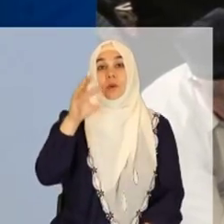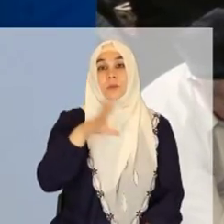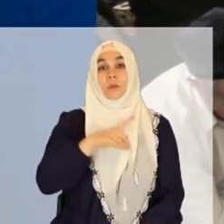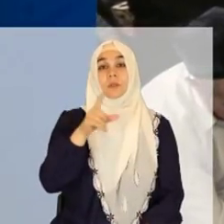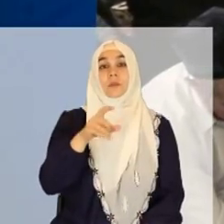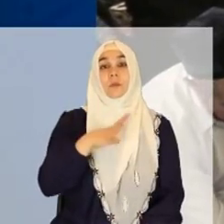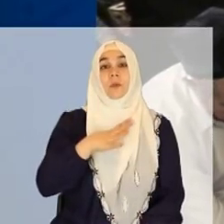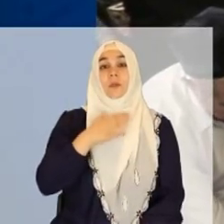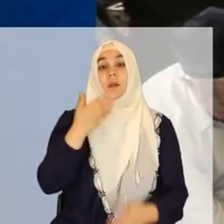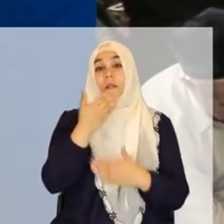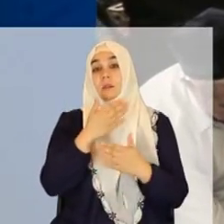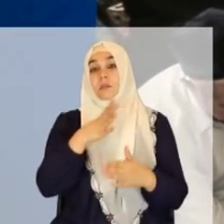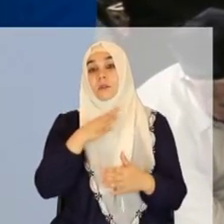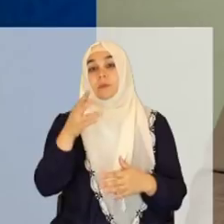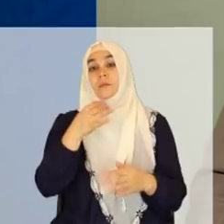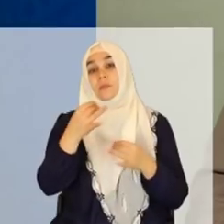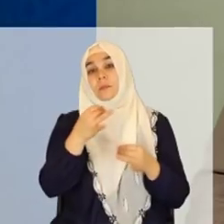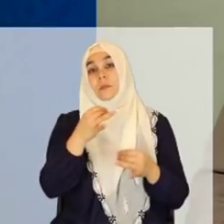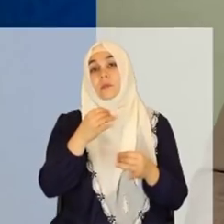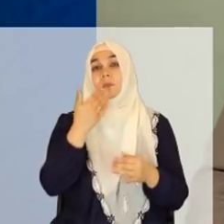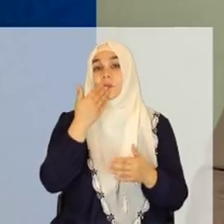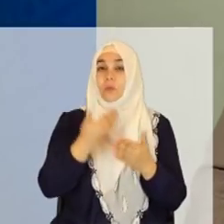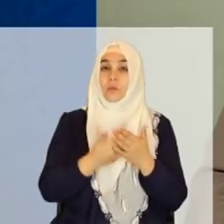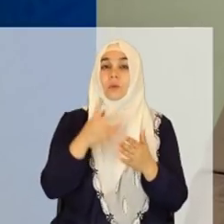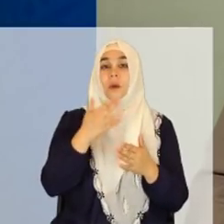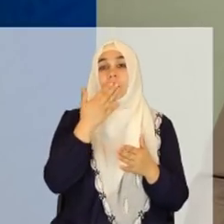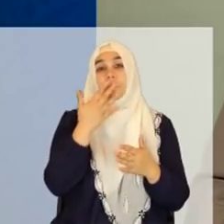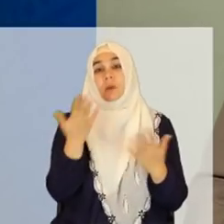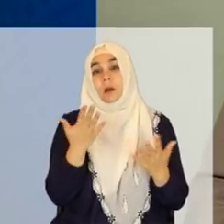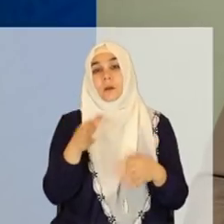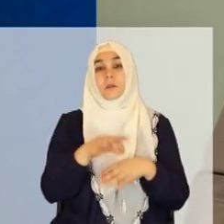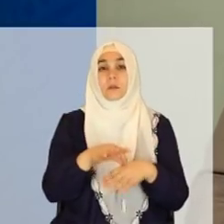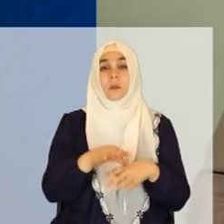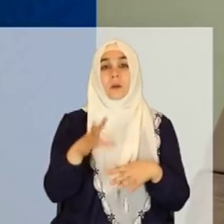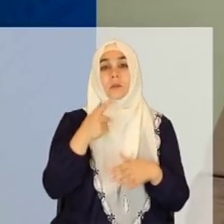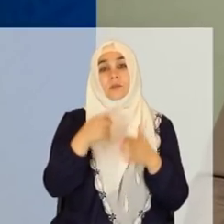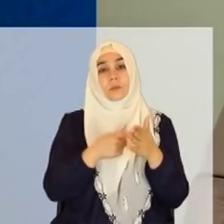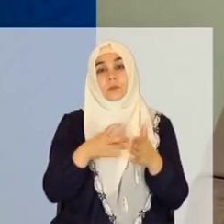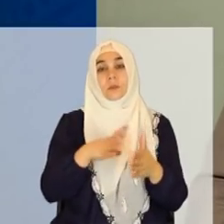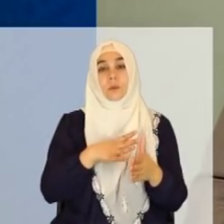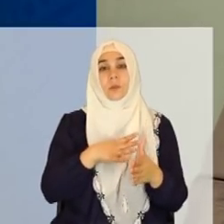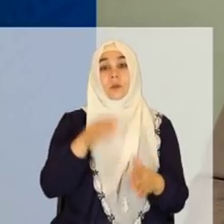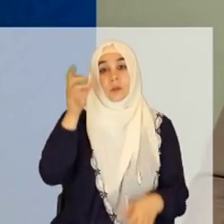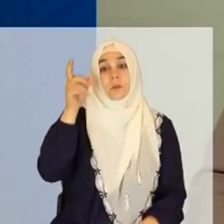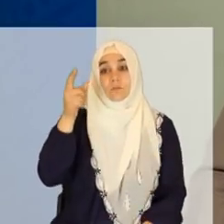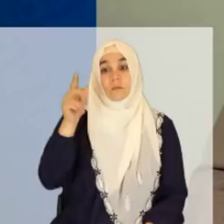odam suhbatdosh bo'lib qoldi. So'ravoradi, rozani unisi umi, bunisi bumi deb so'rayapti, bilimli